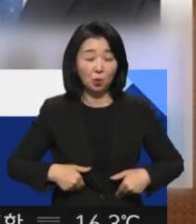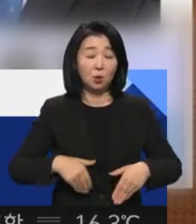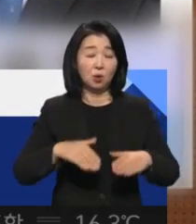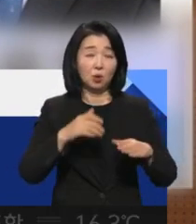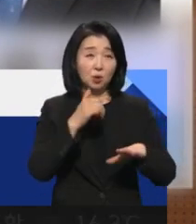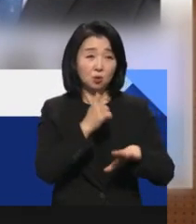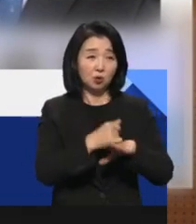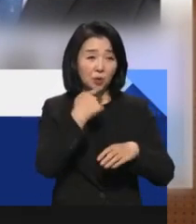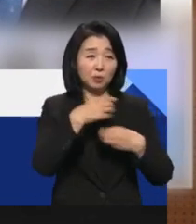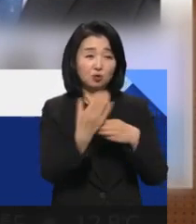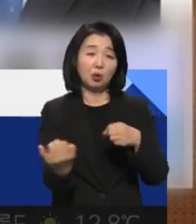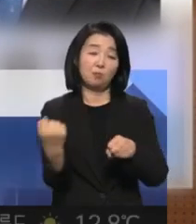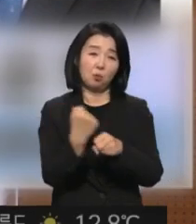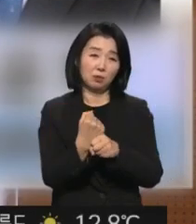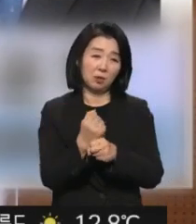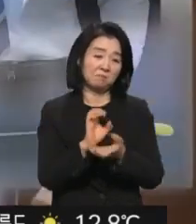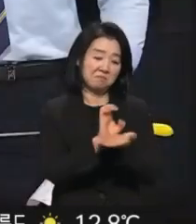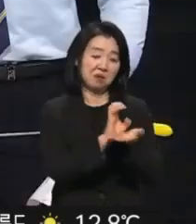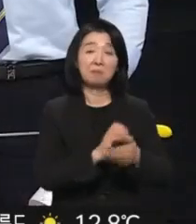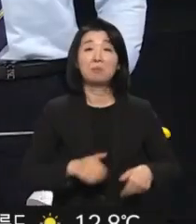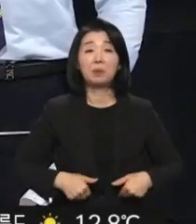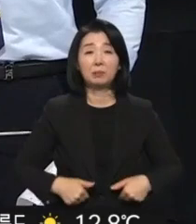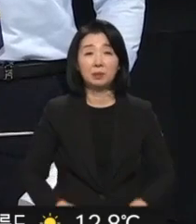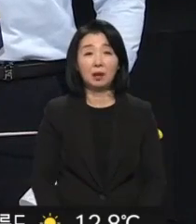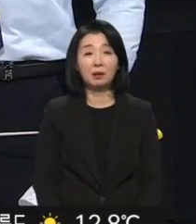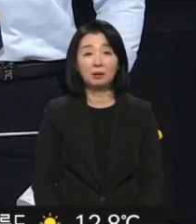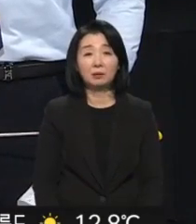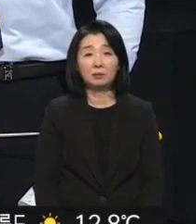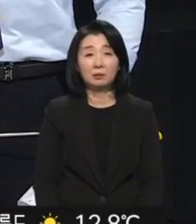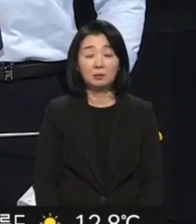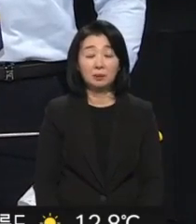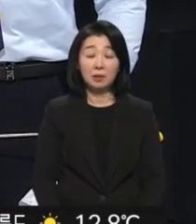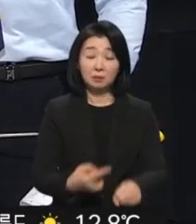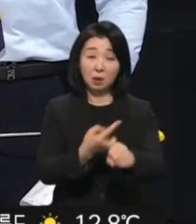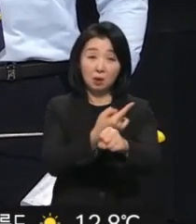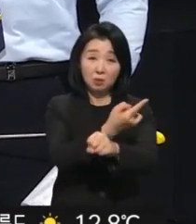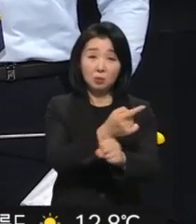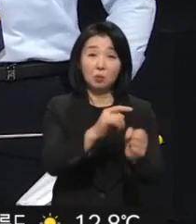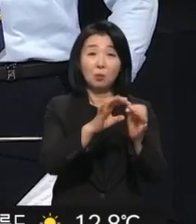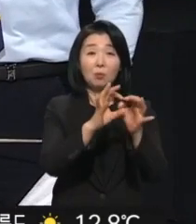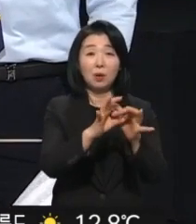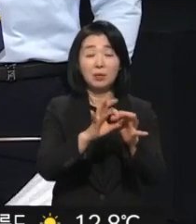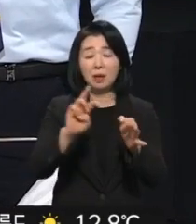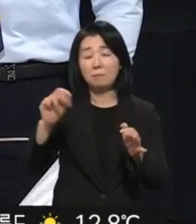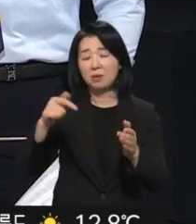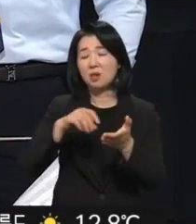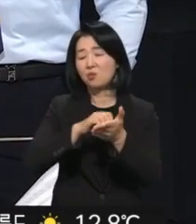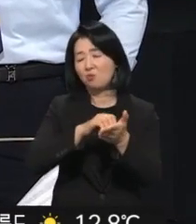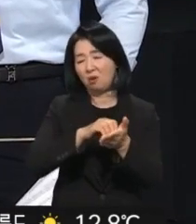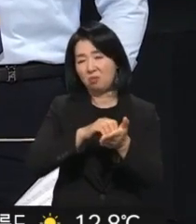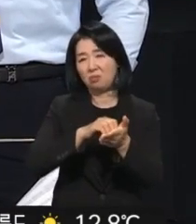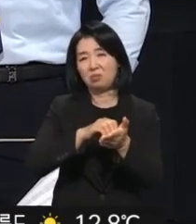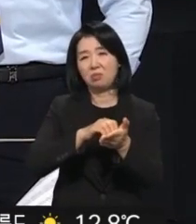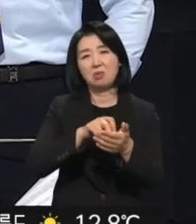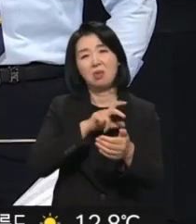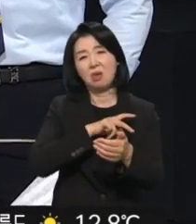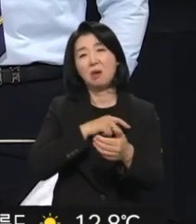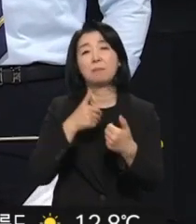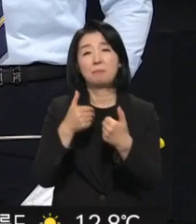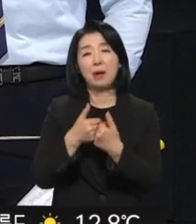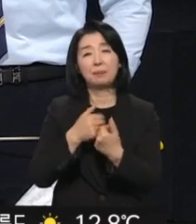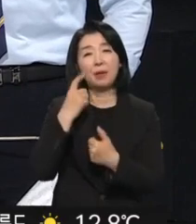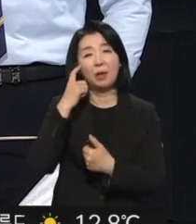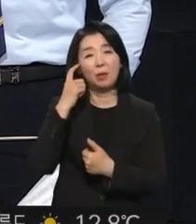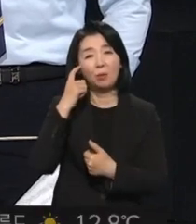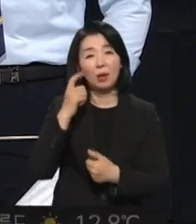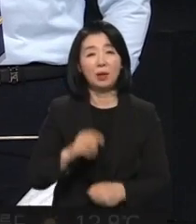신속하게 진행해야 한다고 봅니다. 하지만 비명계는 민 의원의 복당을 반대하는 분위기죠. 이 꼼수 탈당과 안건 조정이